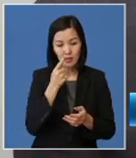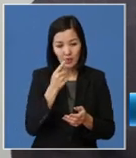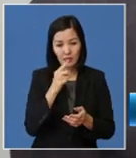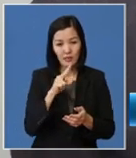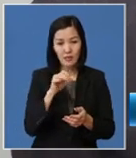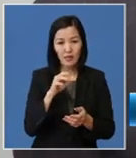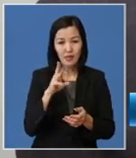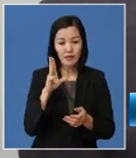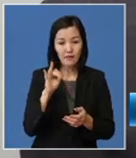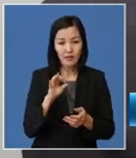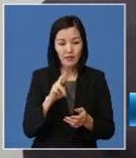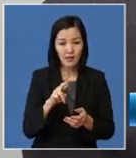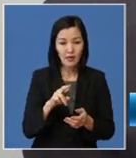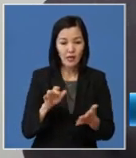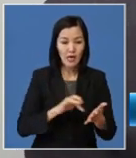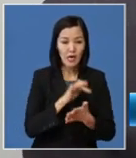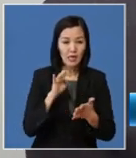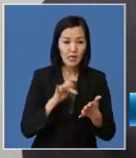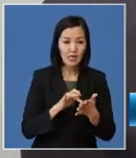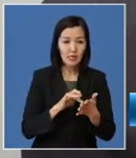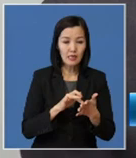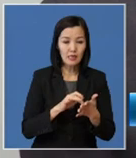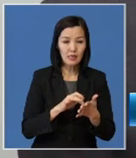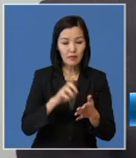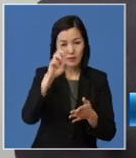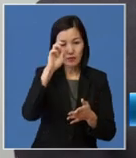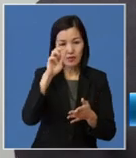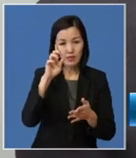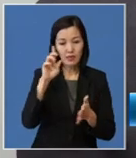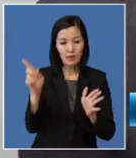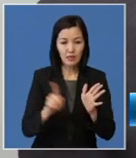сияқты қалалардан,